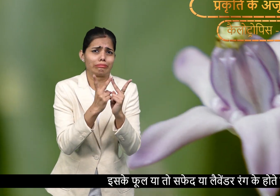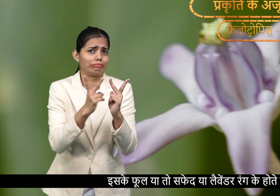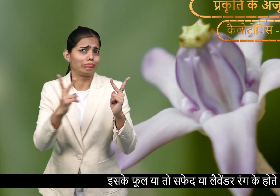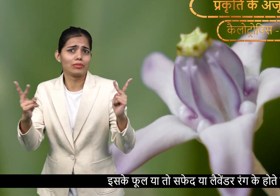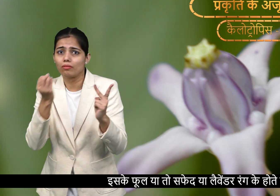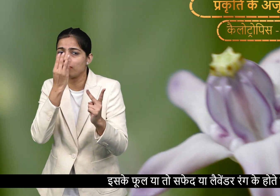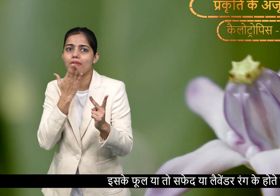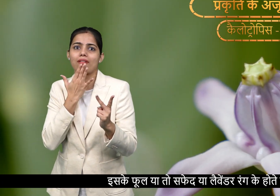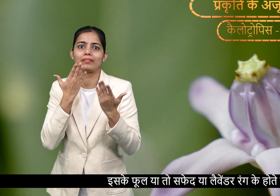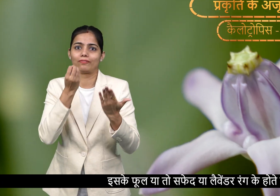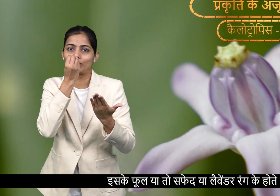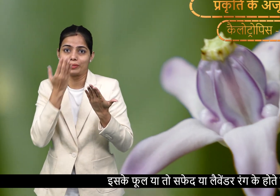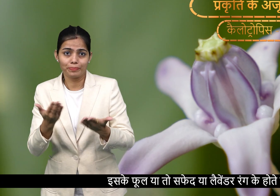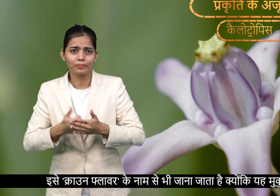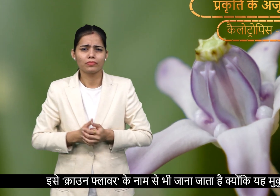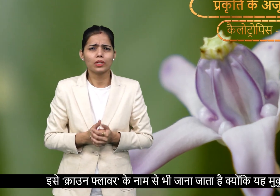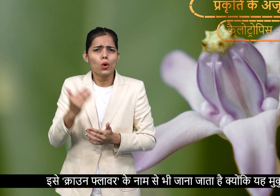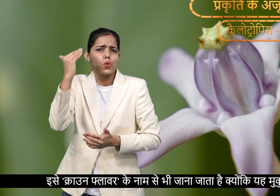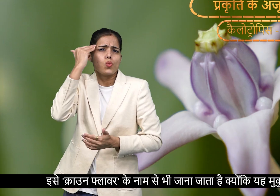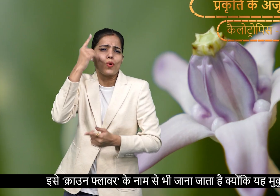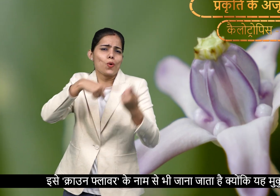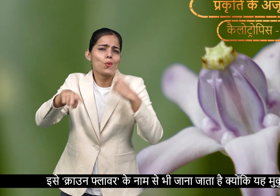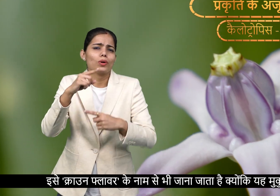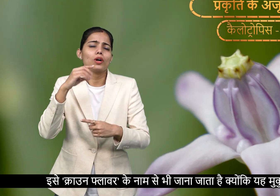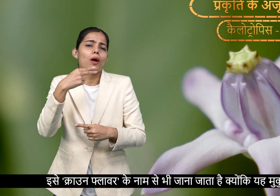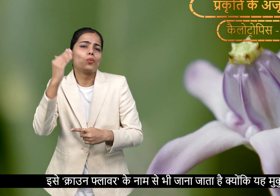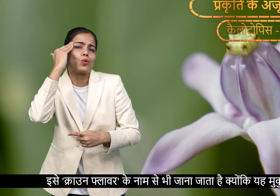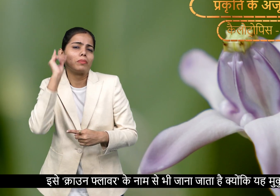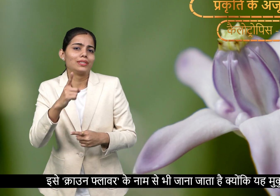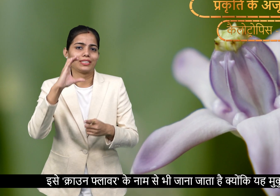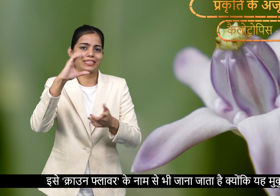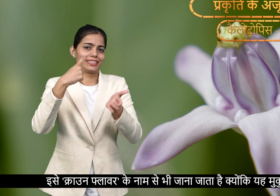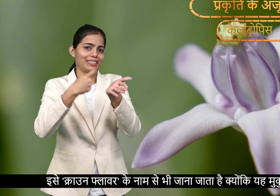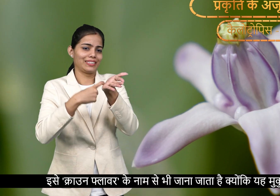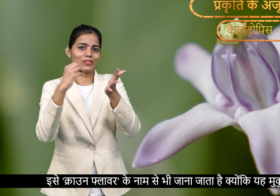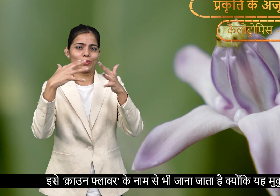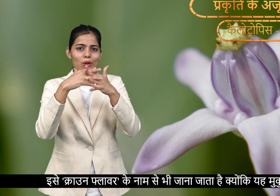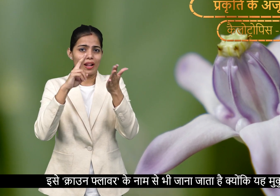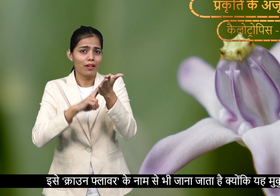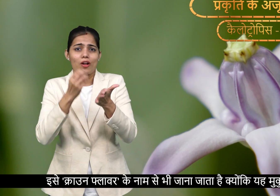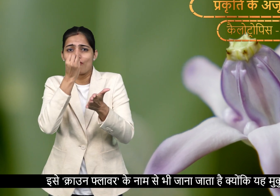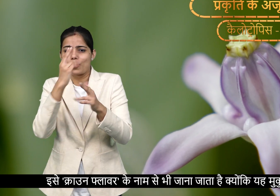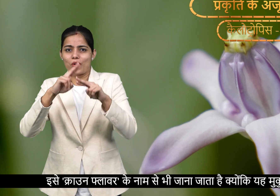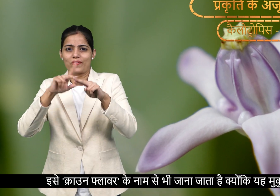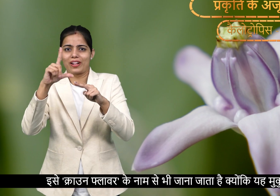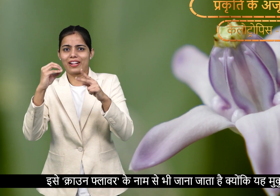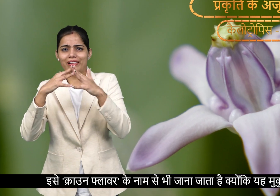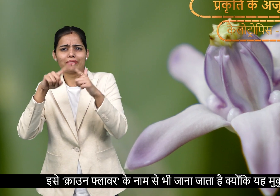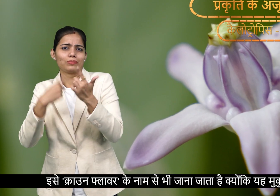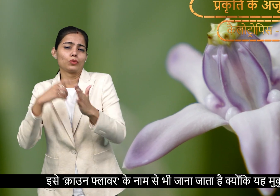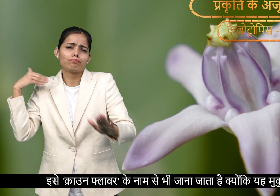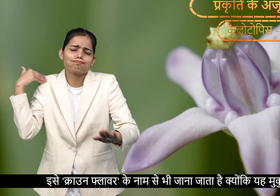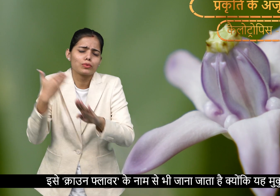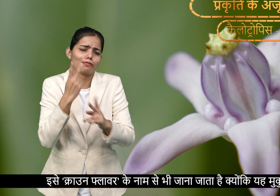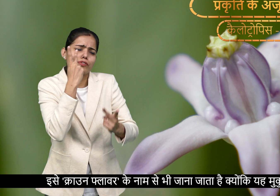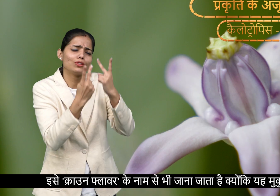तो लेवेंडर रंग के होते हैं। इसे क्राउन फ्लावर के नाम से भी जाना जाता है क्योंकि यह मुकुट जैसा दिखता